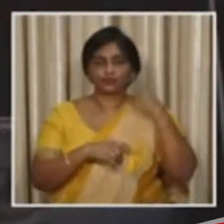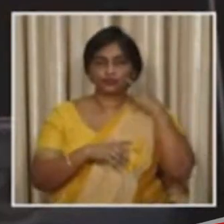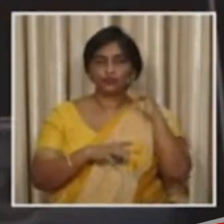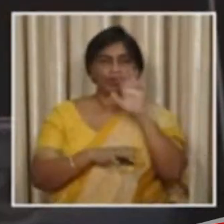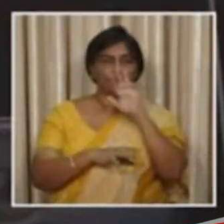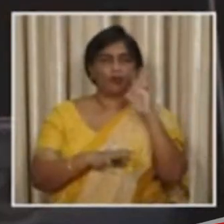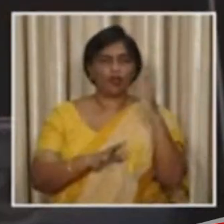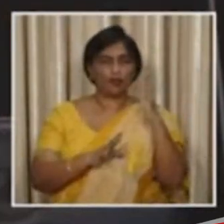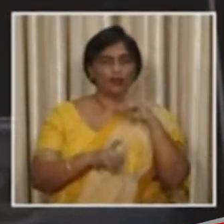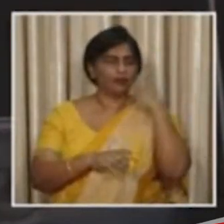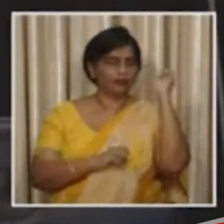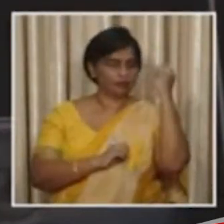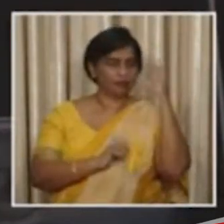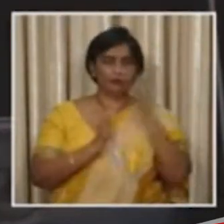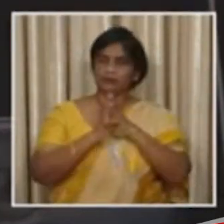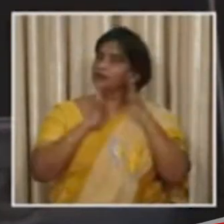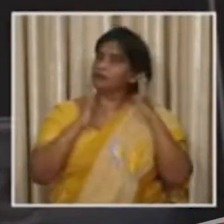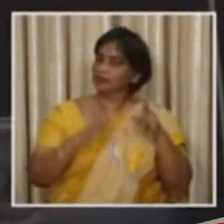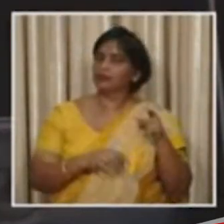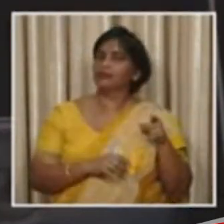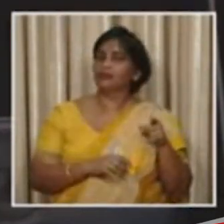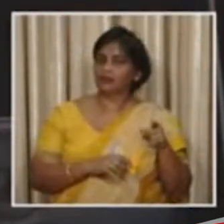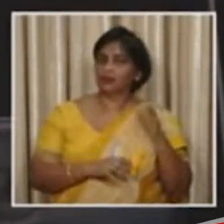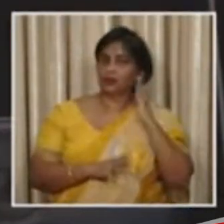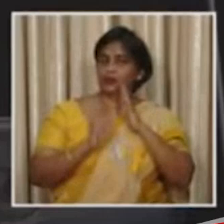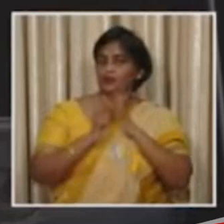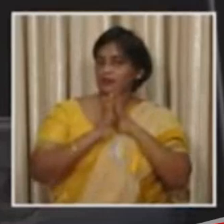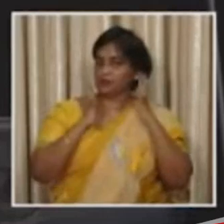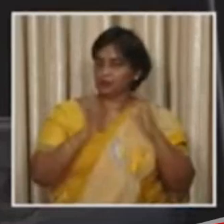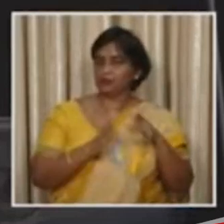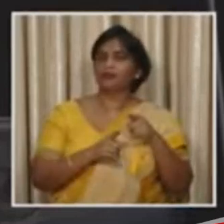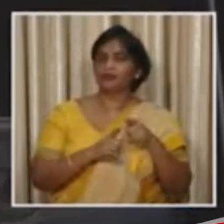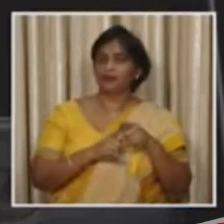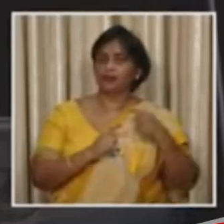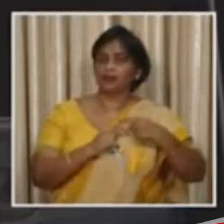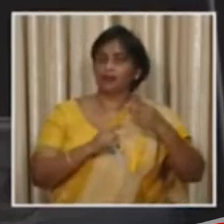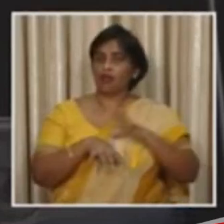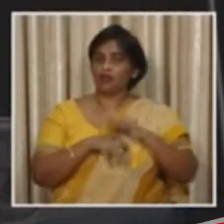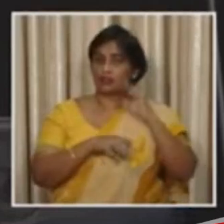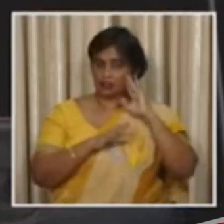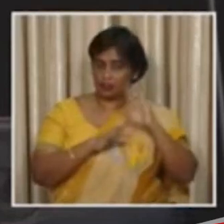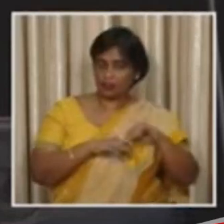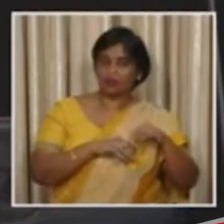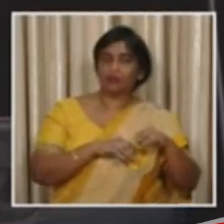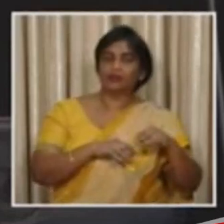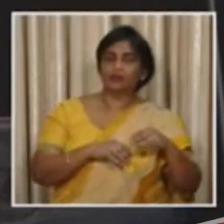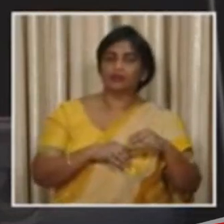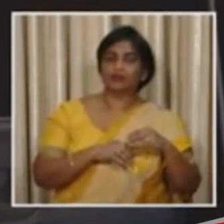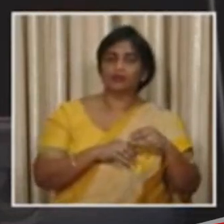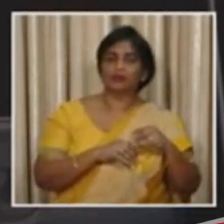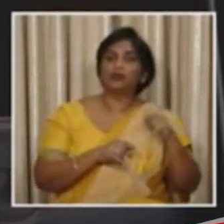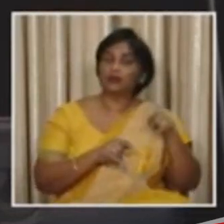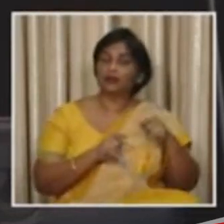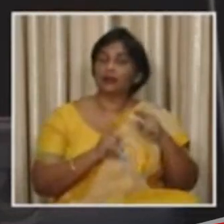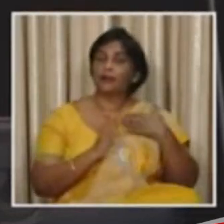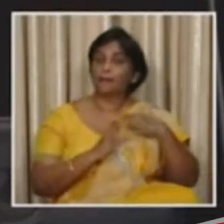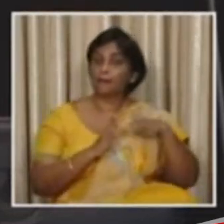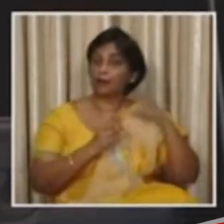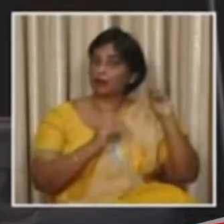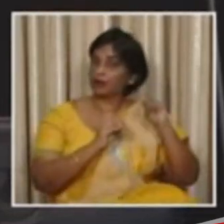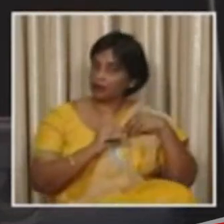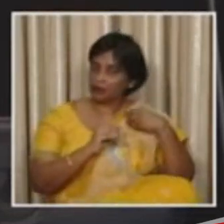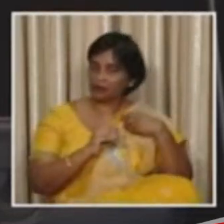1990 සුවසරි හරහා විශාල විදේශික ප්‍රමාණයක් දිනපතා රෝවල් ගත කරනවා. දැන් මම කිව්වේ දැන් මේ ප්‍රධානී ඔබතුමා ගත්තේ